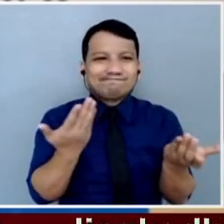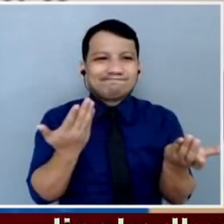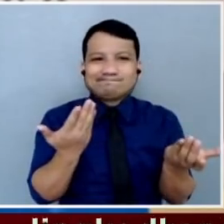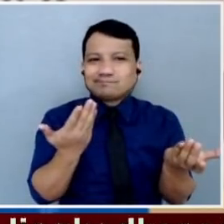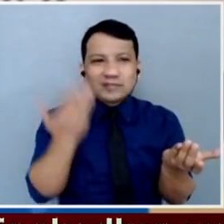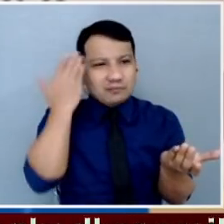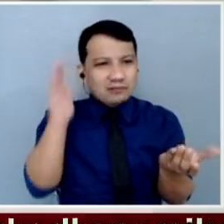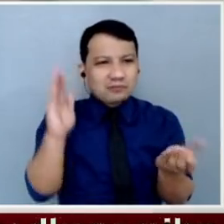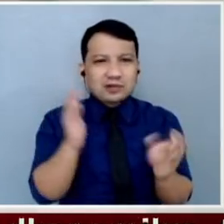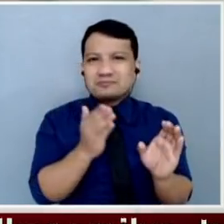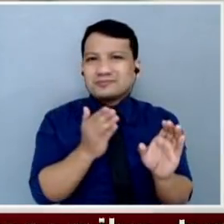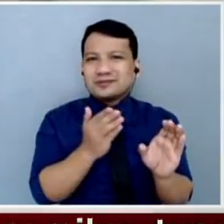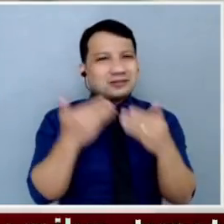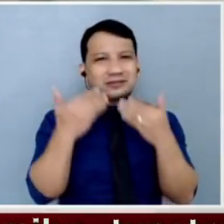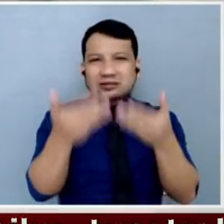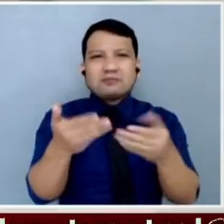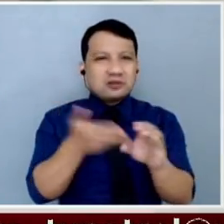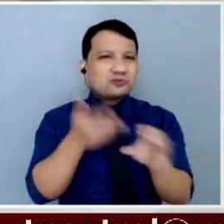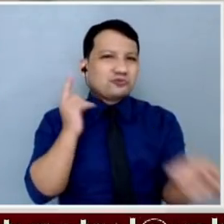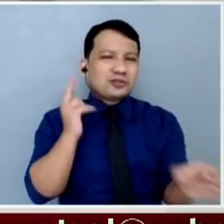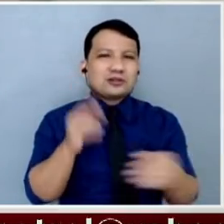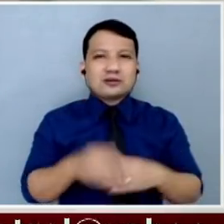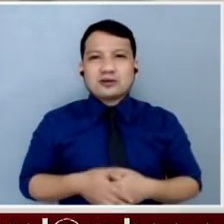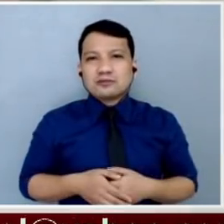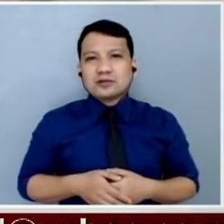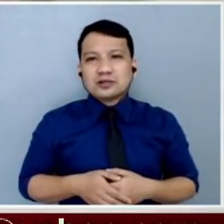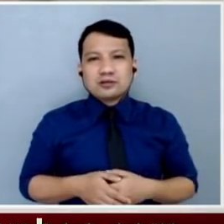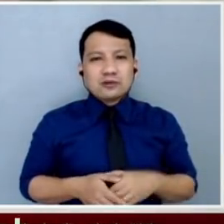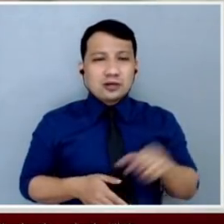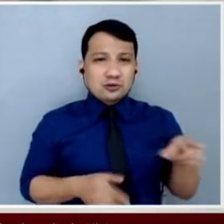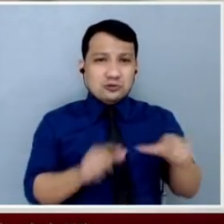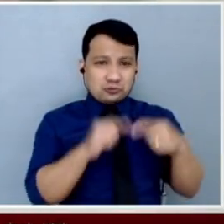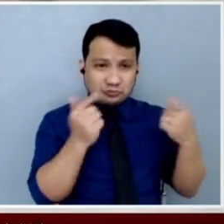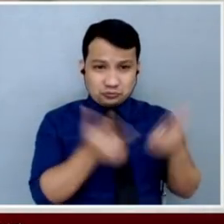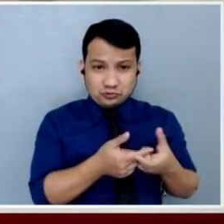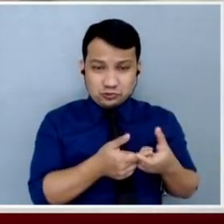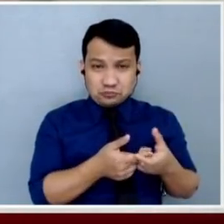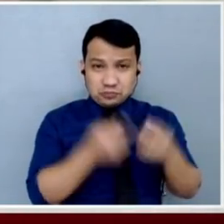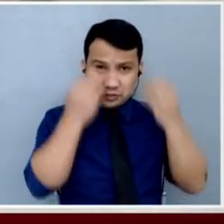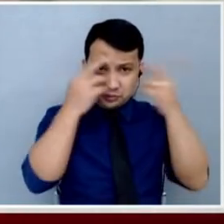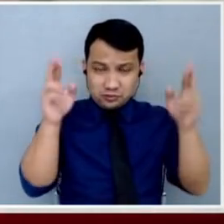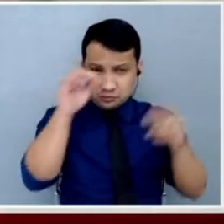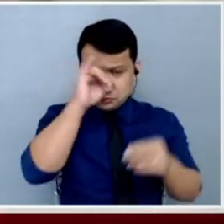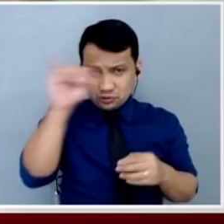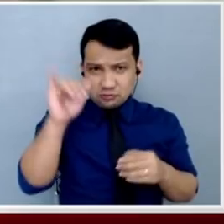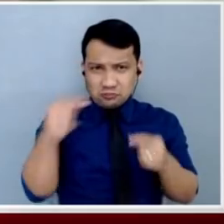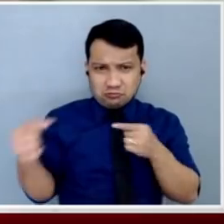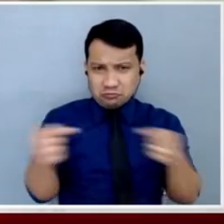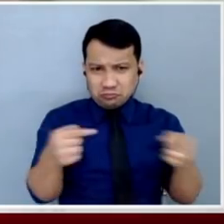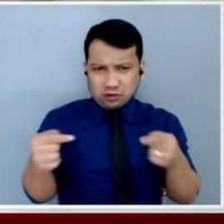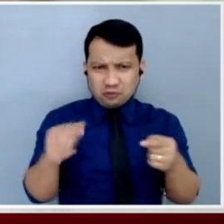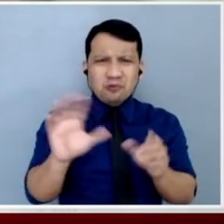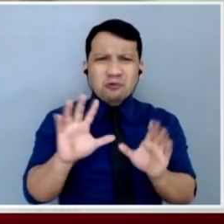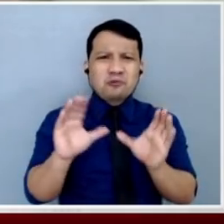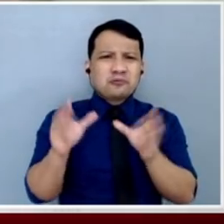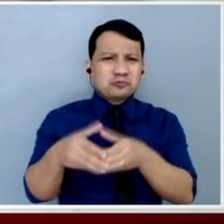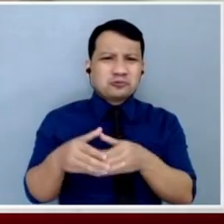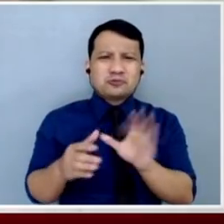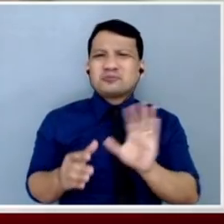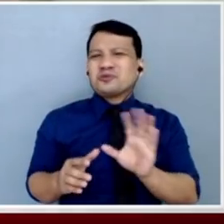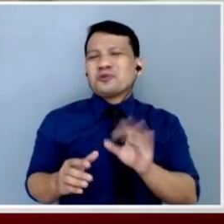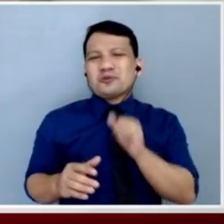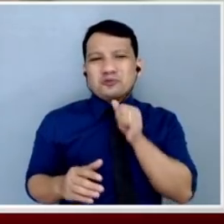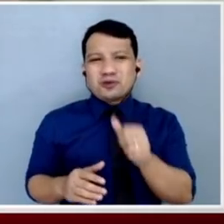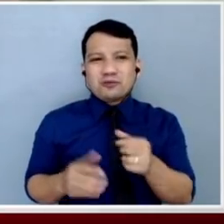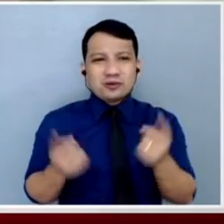hindi muna siya tutuloy. Itinanggi naman ang kampo ni Mayor Isko na may namumuong alitan sa grupo. Hindi pa man opisyal